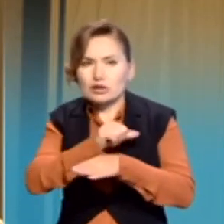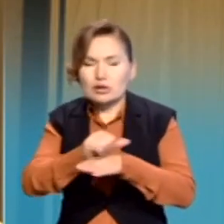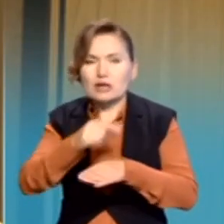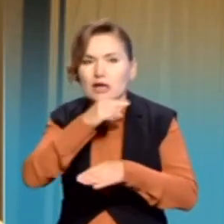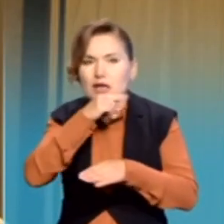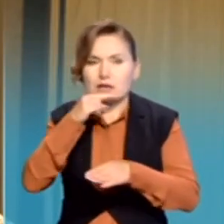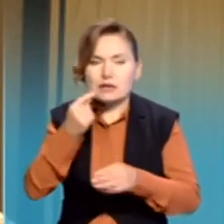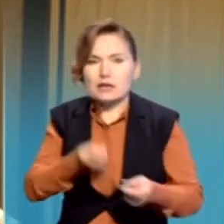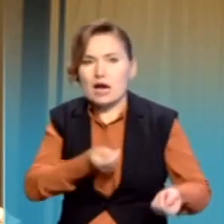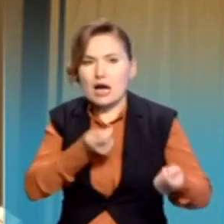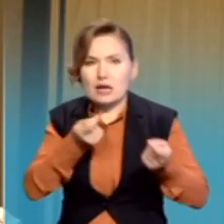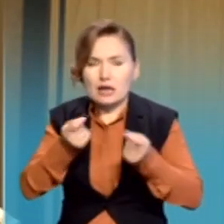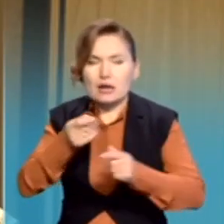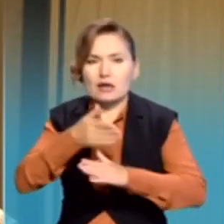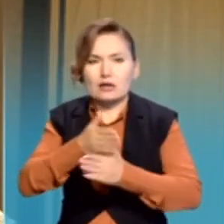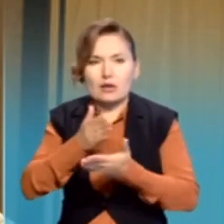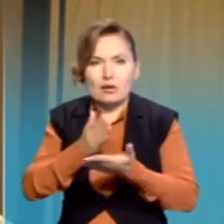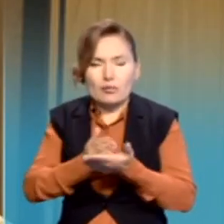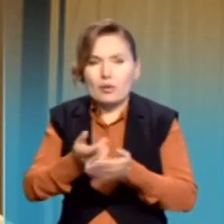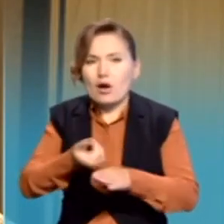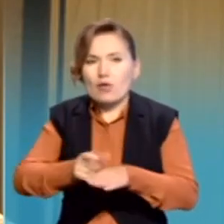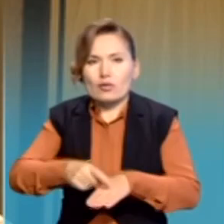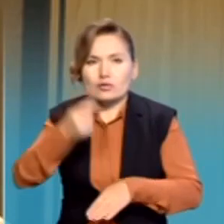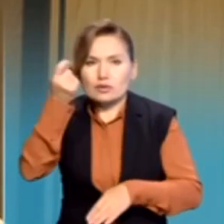салығы төленбегеннен кейін арзан болғандықтан